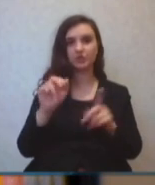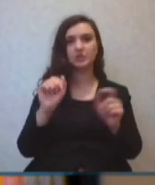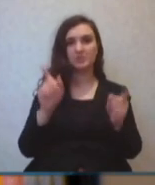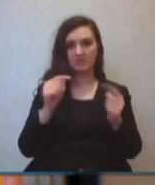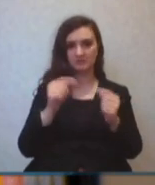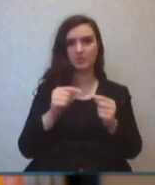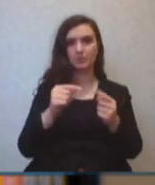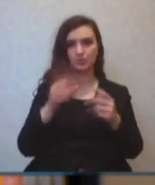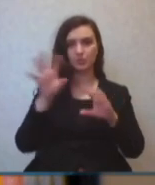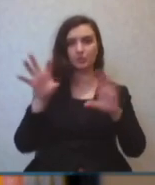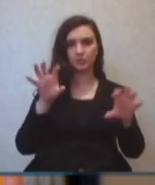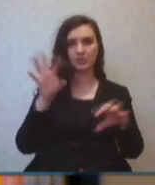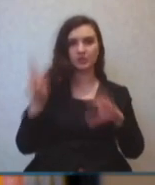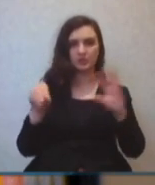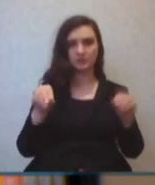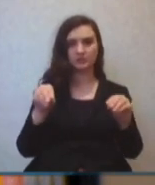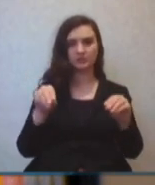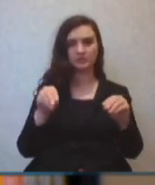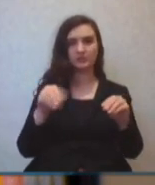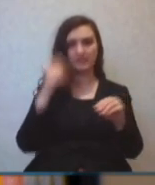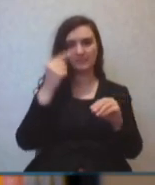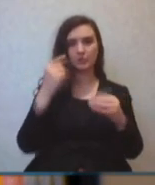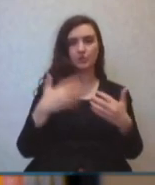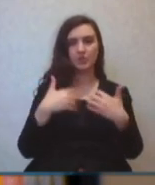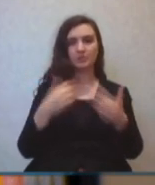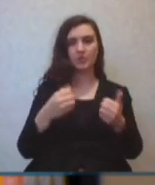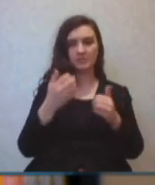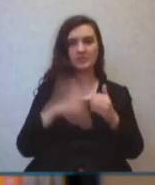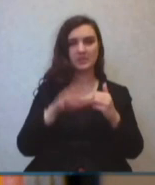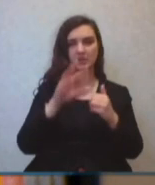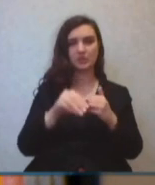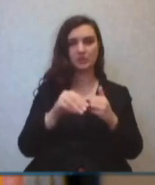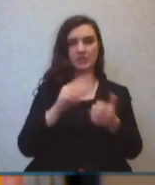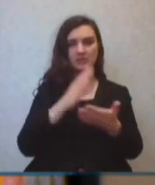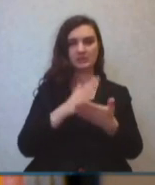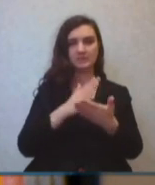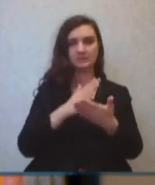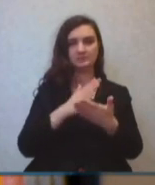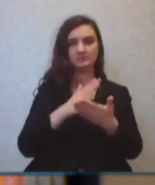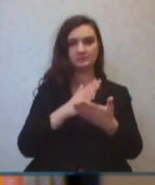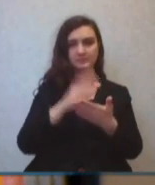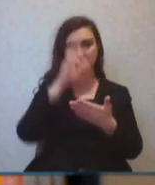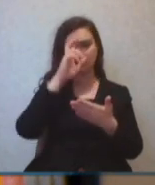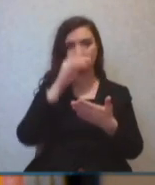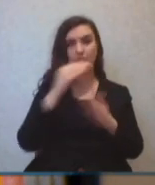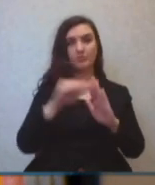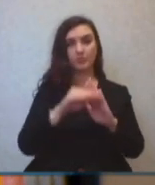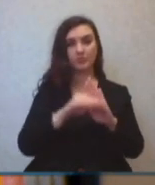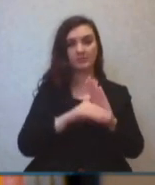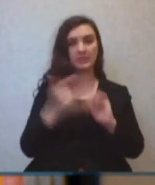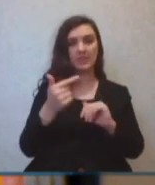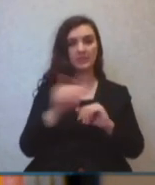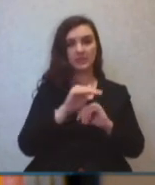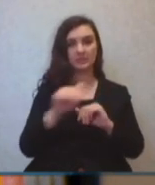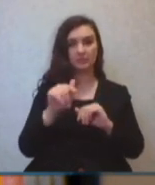შესაბამის სტრუქტურაში, ანუ ფსიქიკური ჯანმრთელობის ცენტრში არის სახელმწიფო პროგრამით